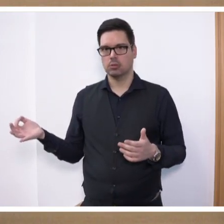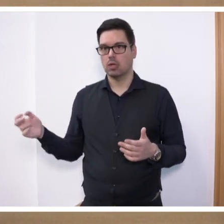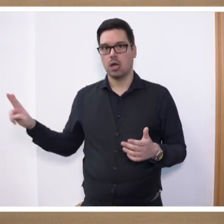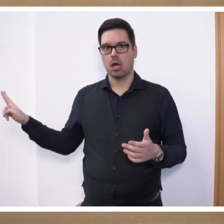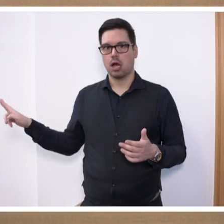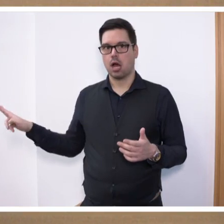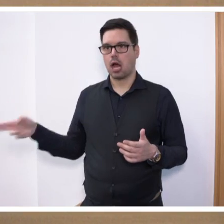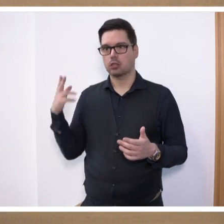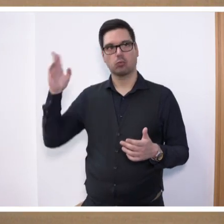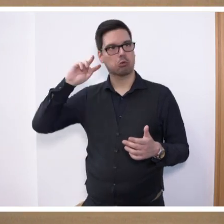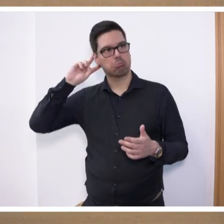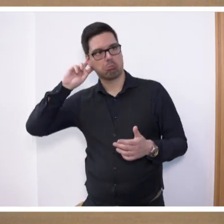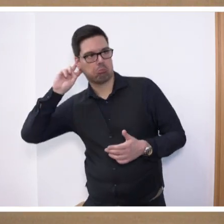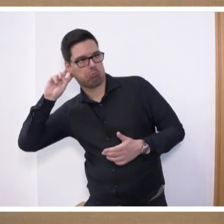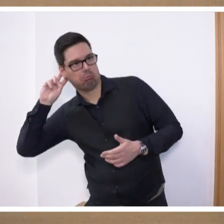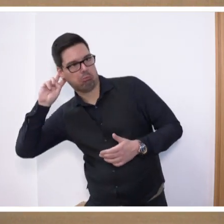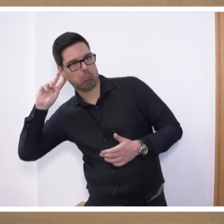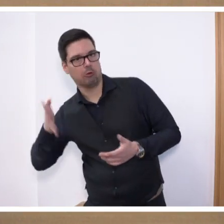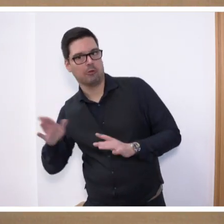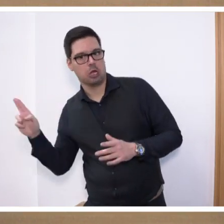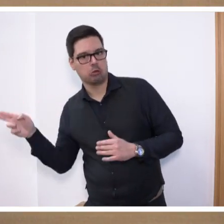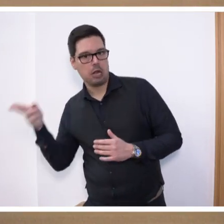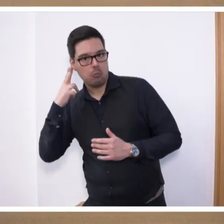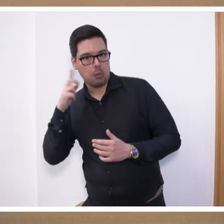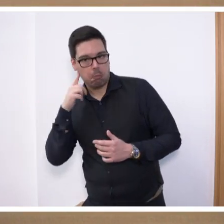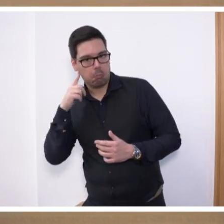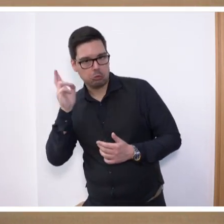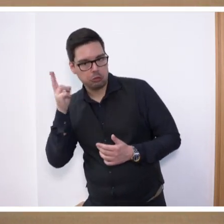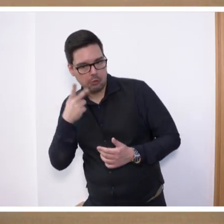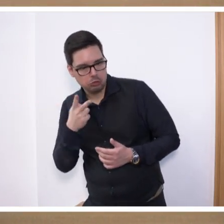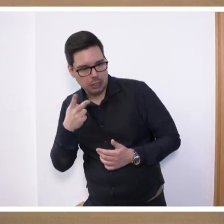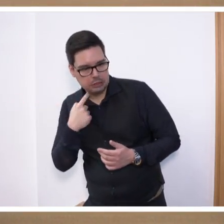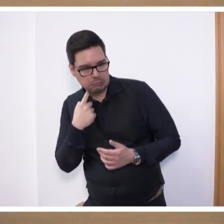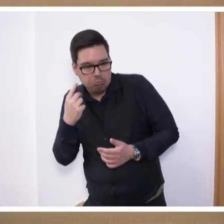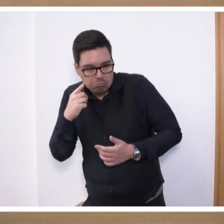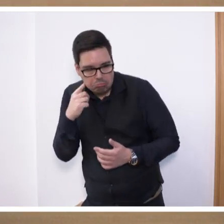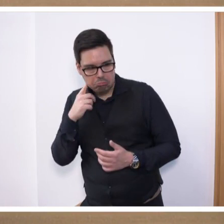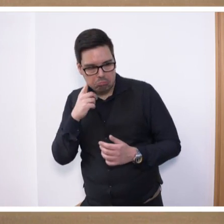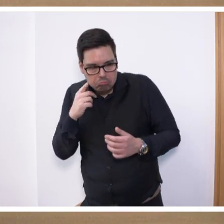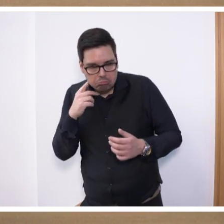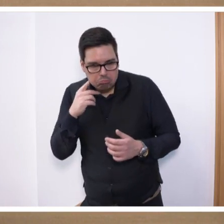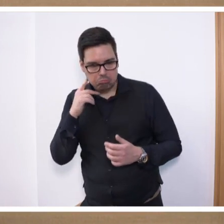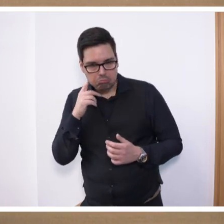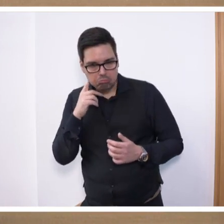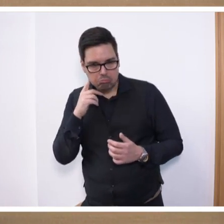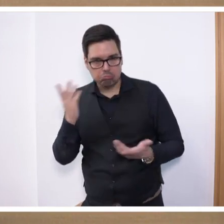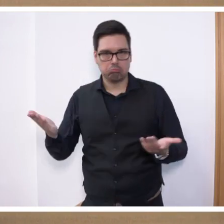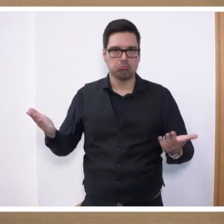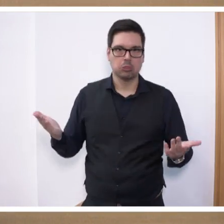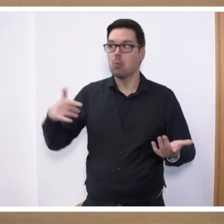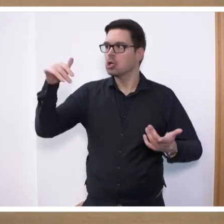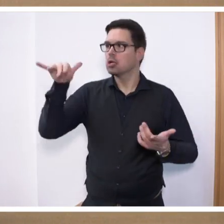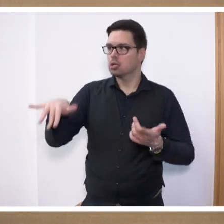nicht mitgekriegt. Also vielleicht hat er eine Antwort gegeben und ich habe sie nicht verstanden. Er ist ja jetzt auch da